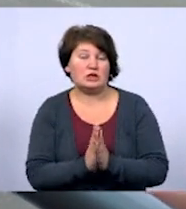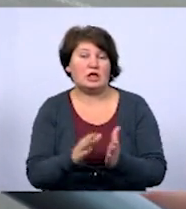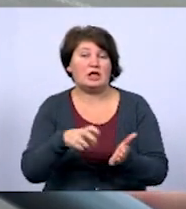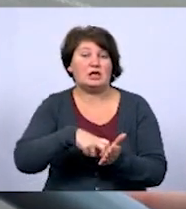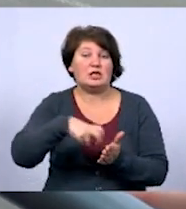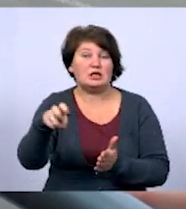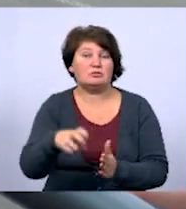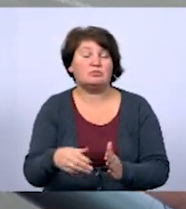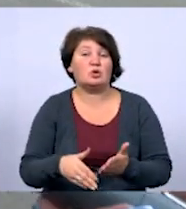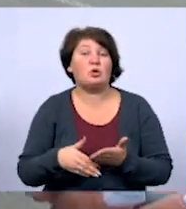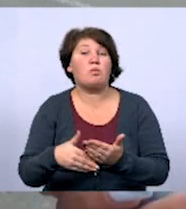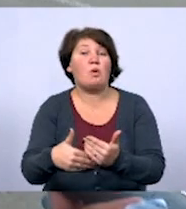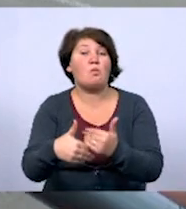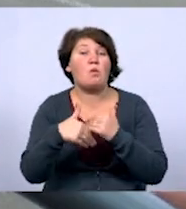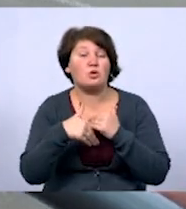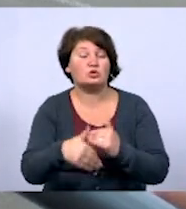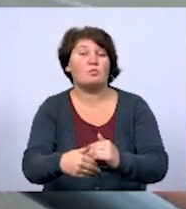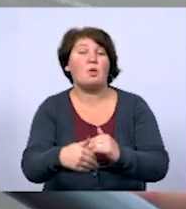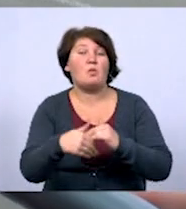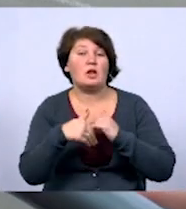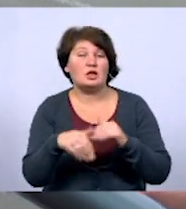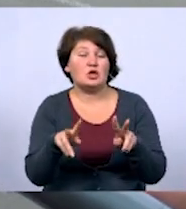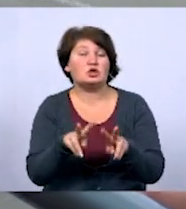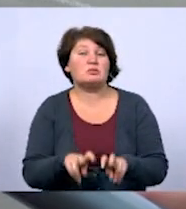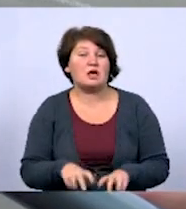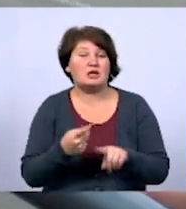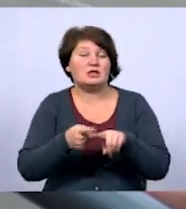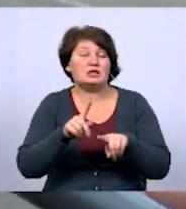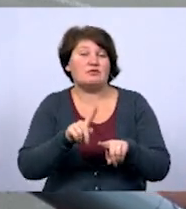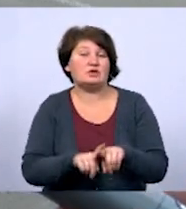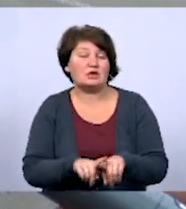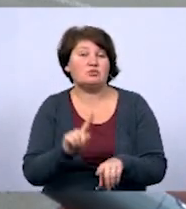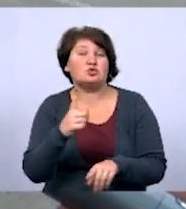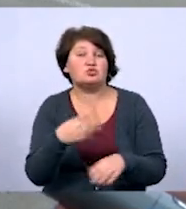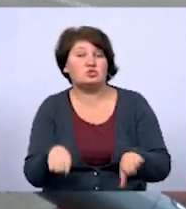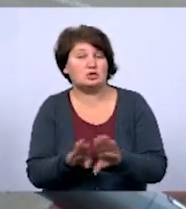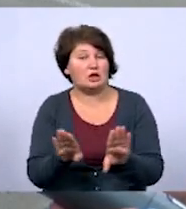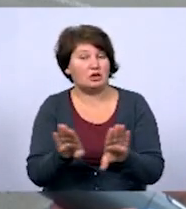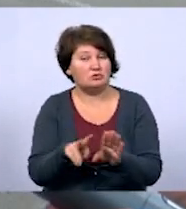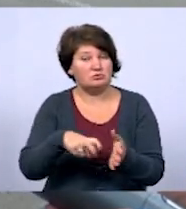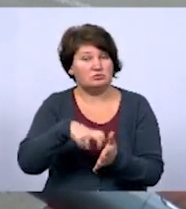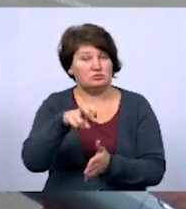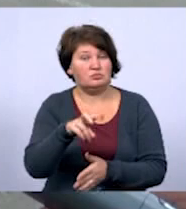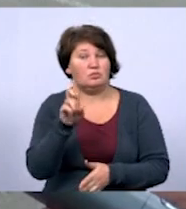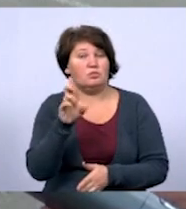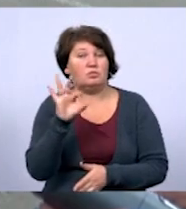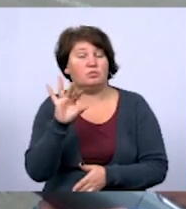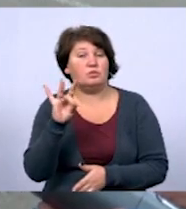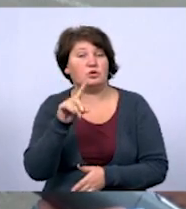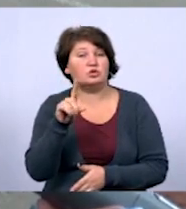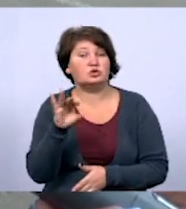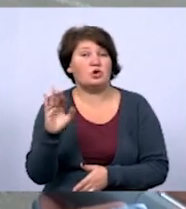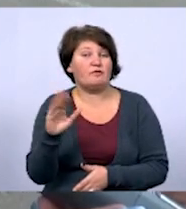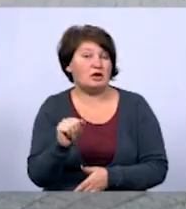про допомогу. Ми допомогли розібратися, чому так. Ми такого ж листа відправили до пана Борзова. На що він, ніхто